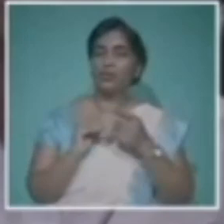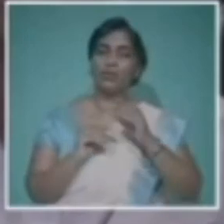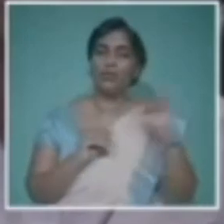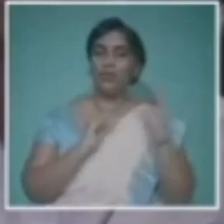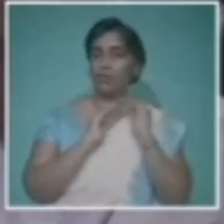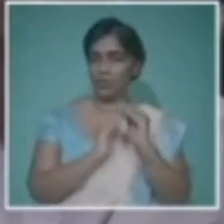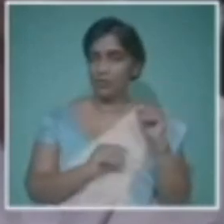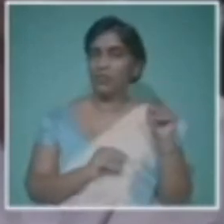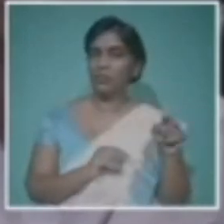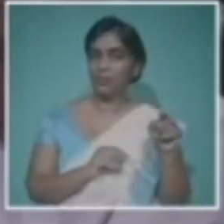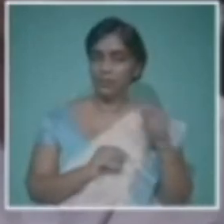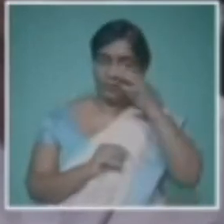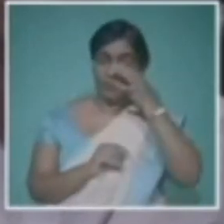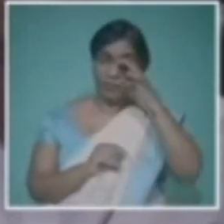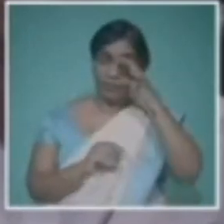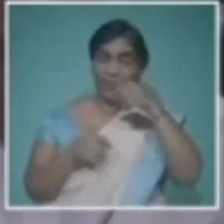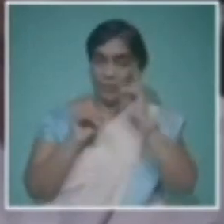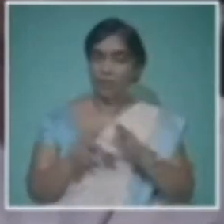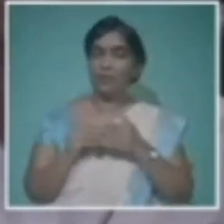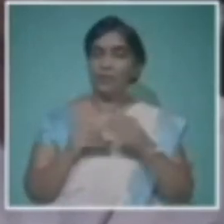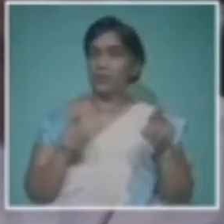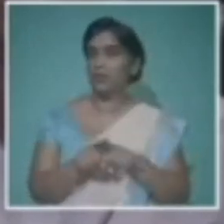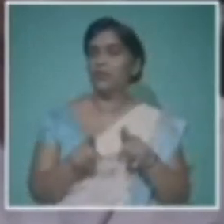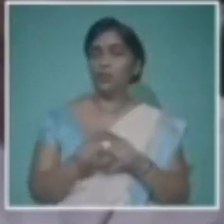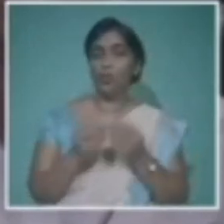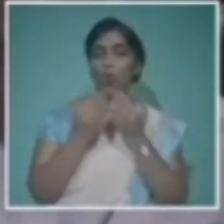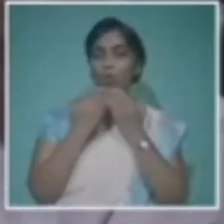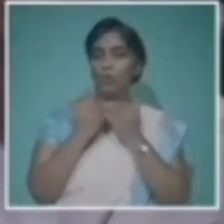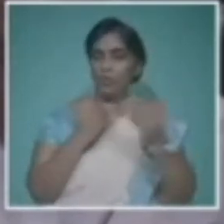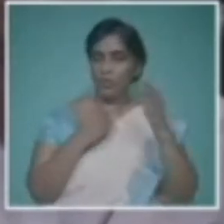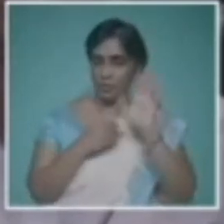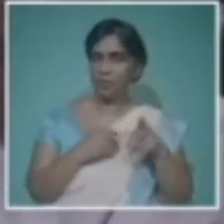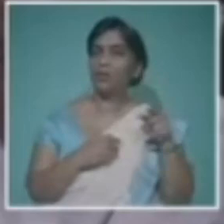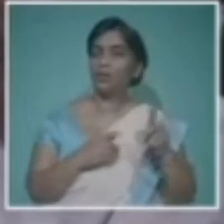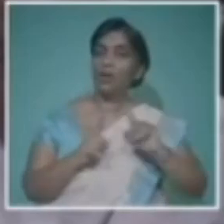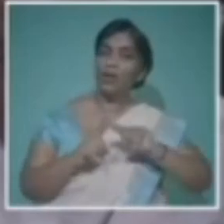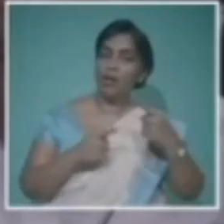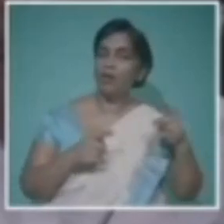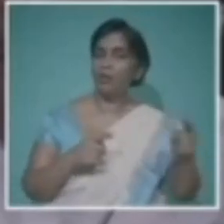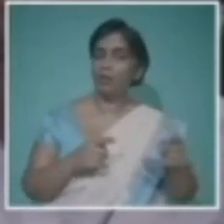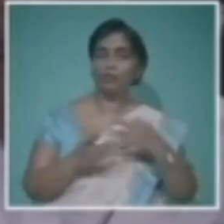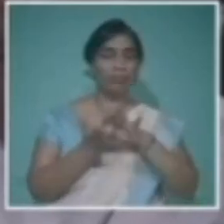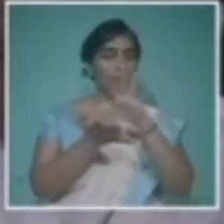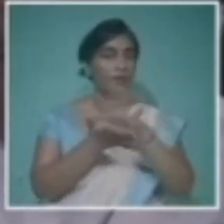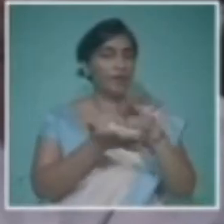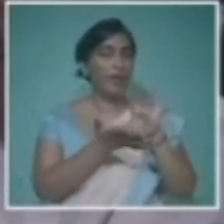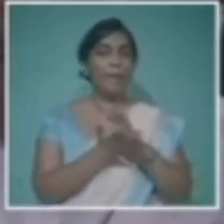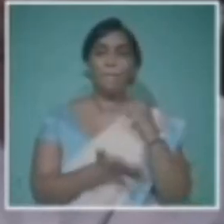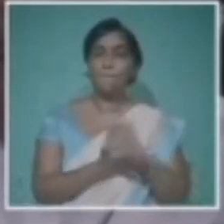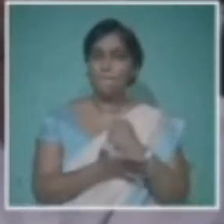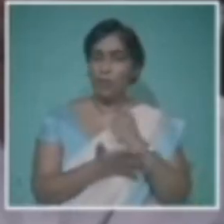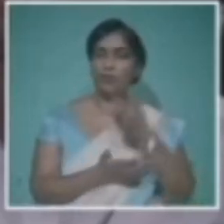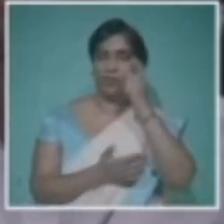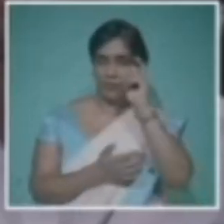ආයතනයකි තවද එය පද්ධතියට සාමාන්‍ය මඟ පෙන්වීමක් සිදු කරන අතර අනෙකුත් රිසර්ව් බැංකු 12